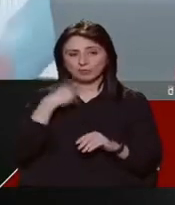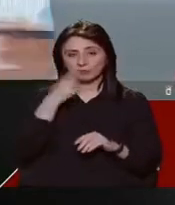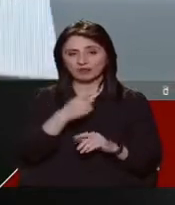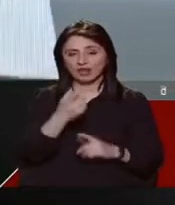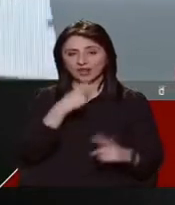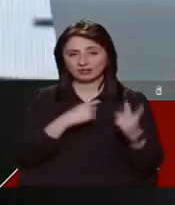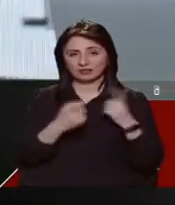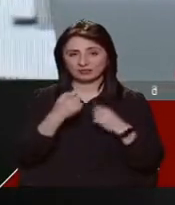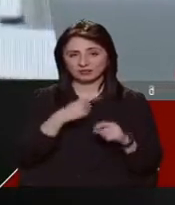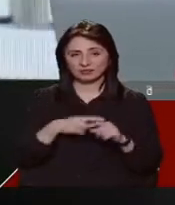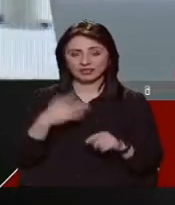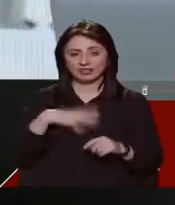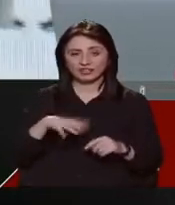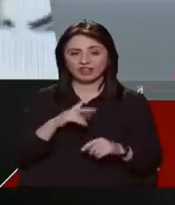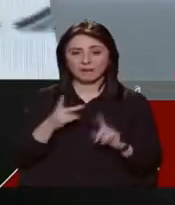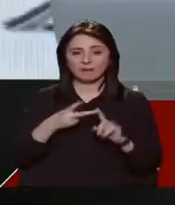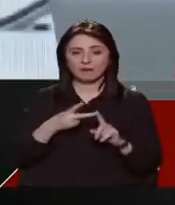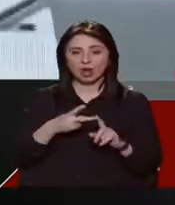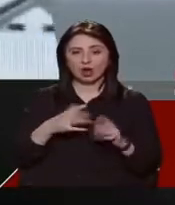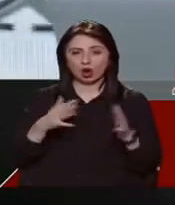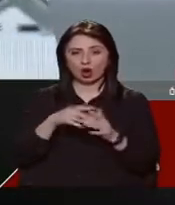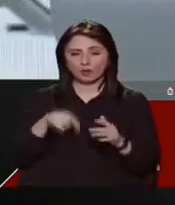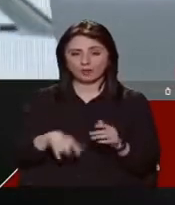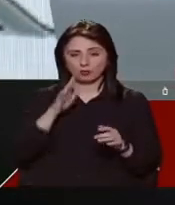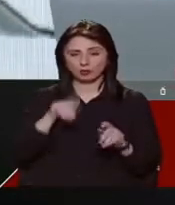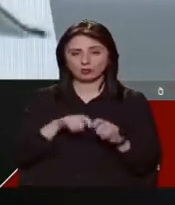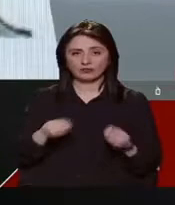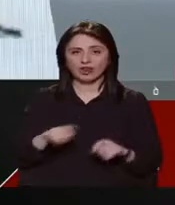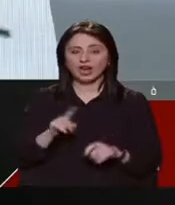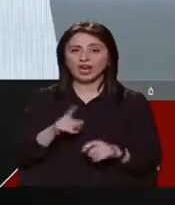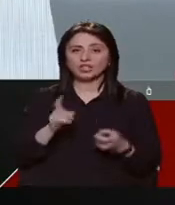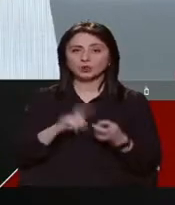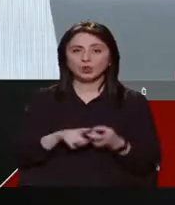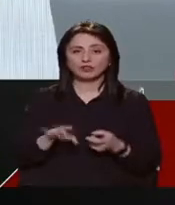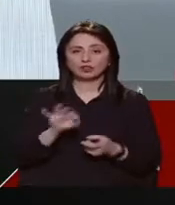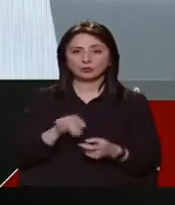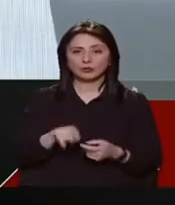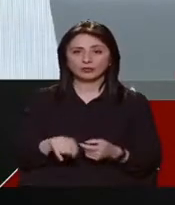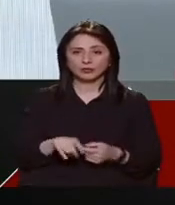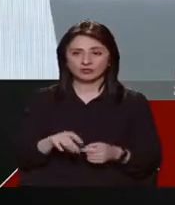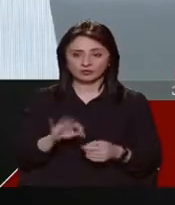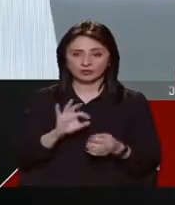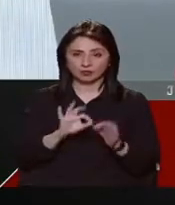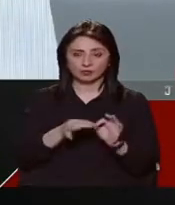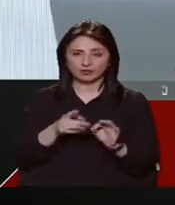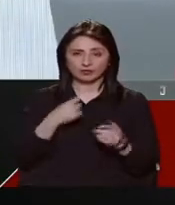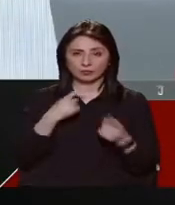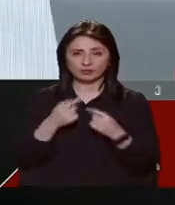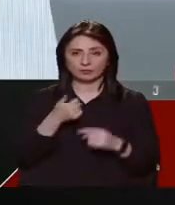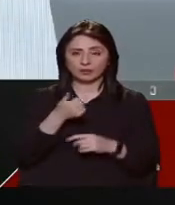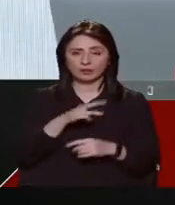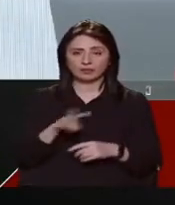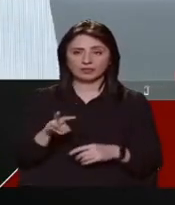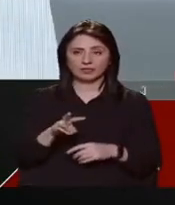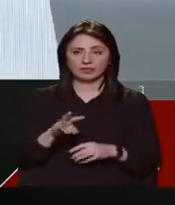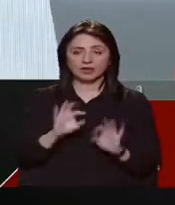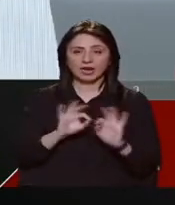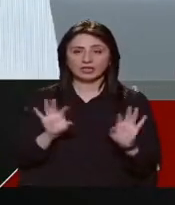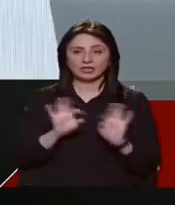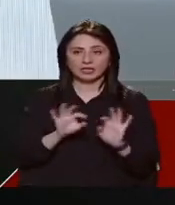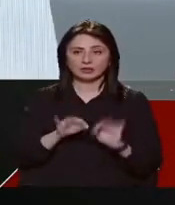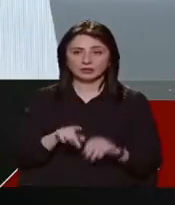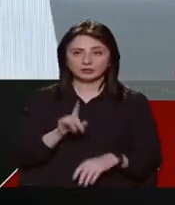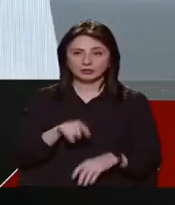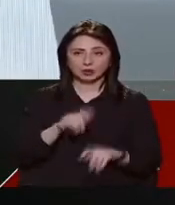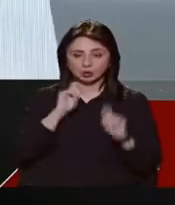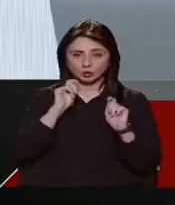პირებისგან განცხადებები, რომ საქართველოში მეორე ფრონტი უნდა გაიხსნას. Რას უკავშირებთ აღნიშნულს? ჩვენ სწორედ ამ კონტექსტში ვსაუბრობდით პრემიერის